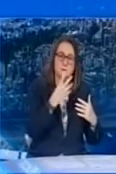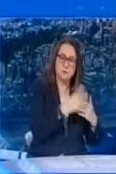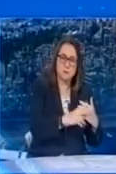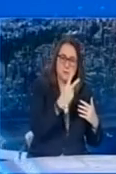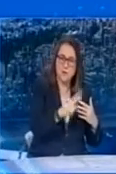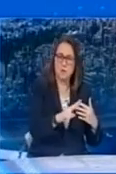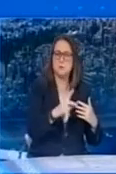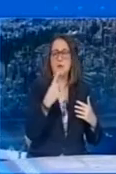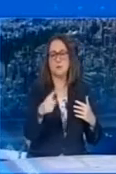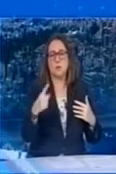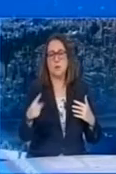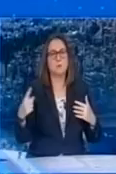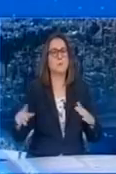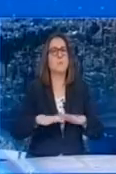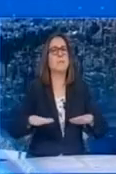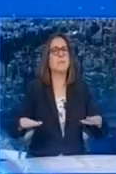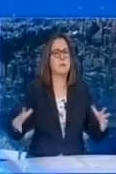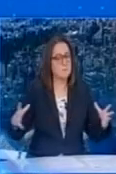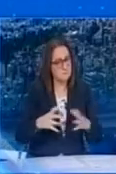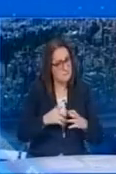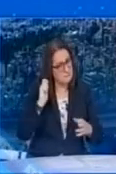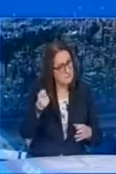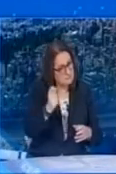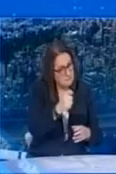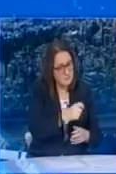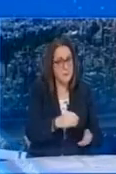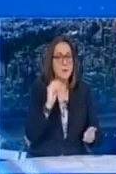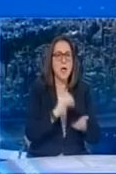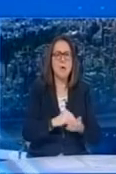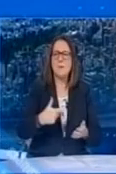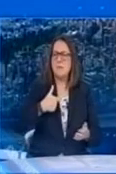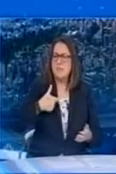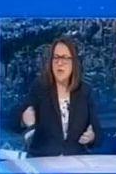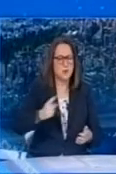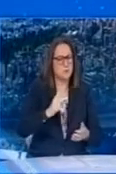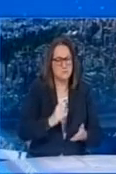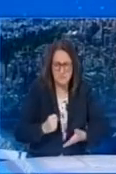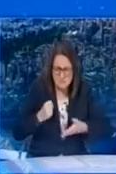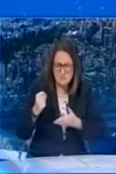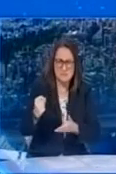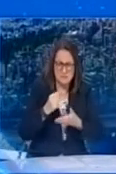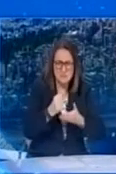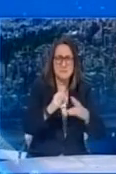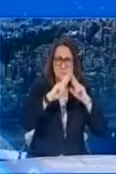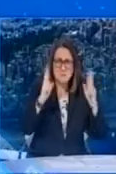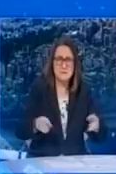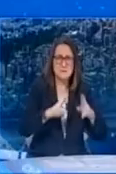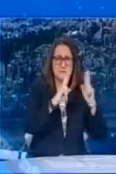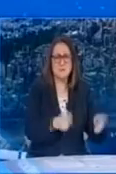απευθείας επιχορήγηση των επιχειρήσεων για να αντέξουν, με την επιδότηση της εργασίας και όχι της αναστολής